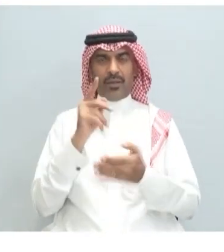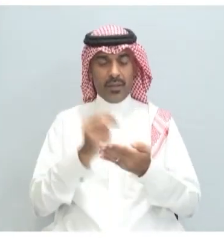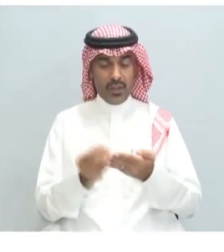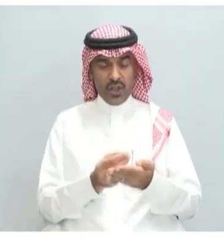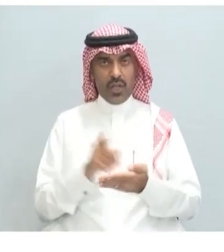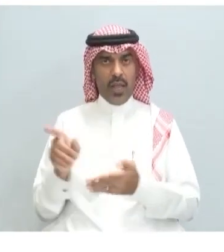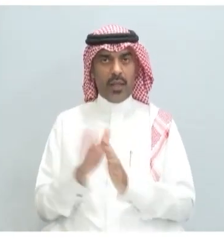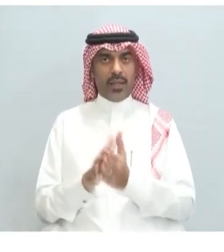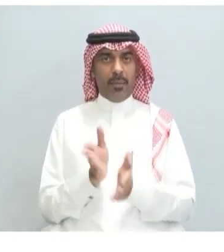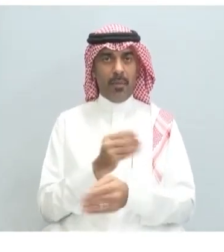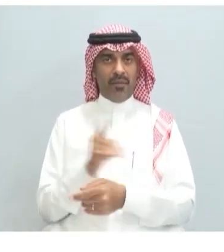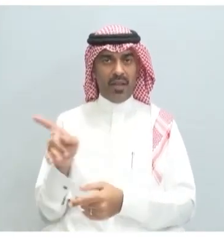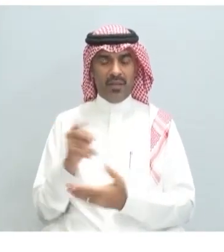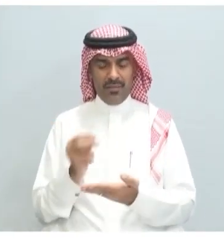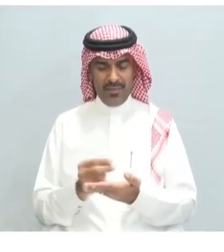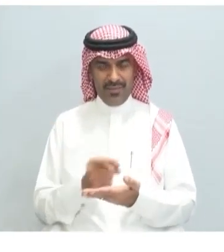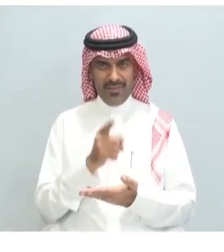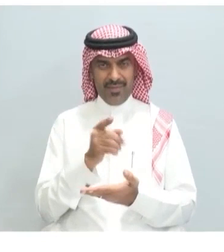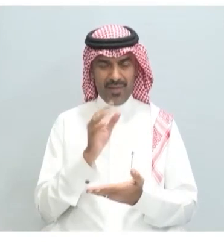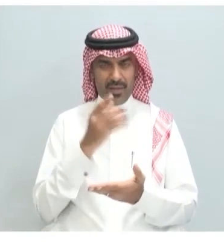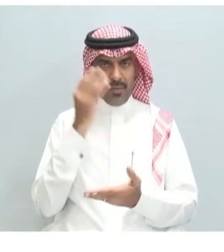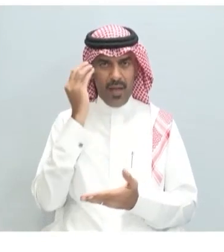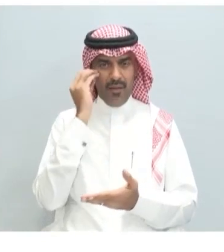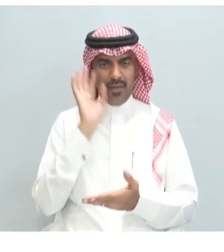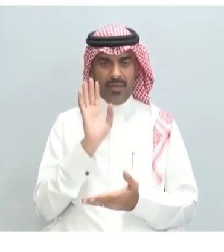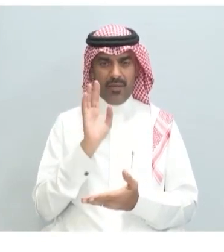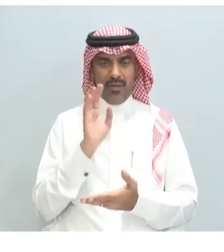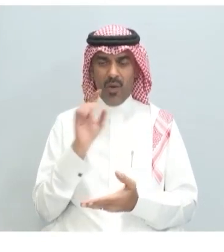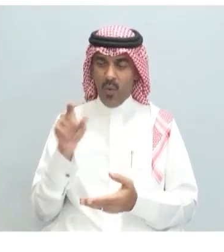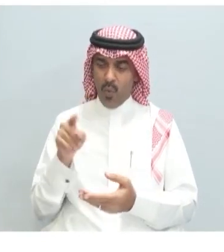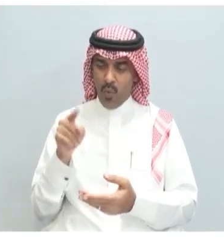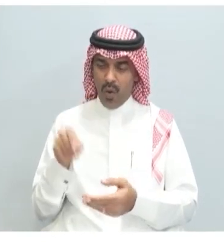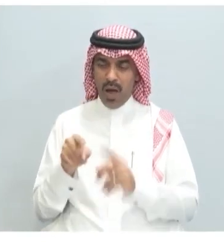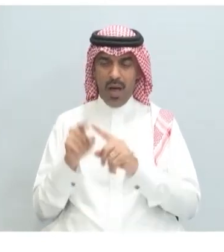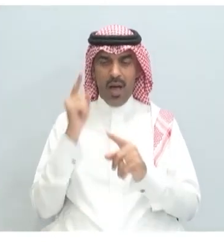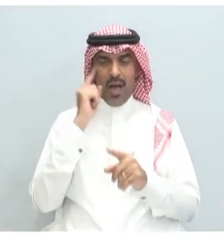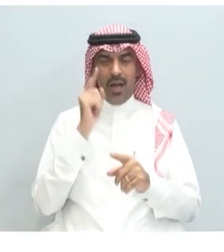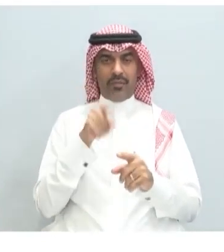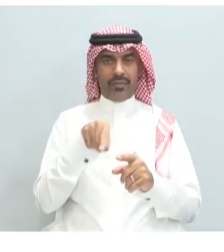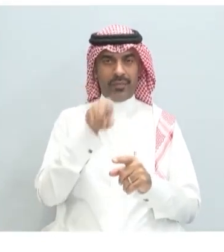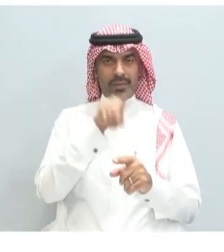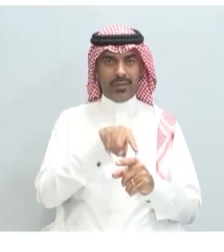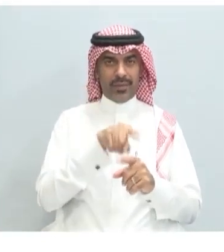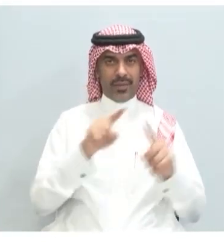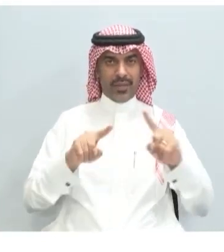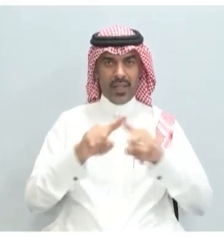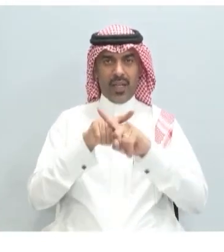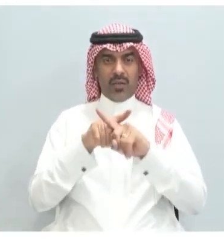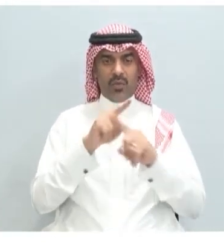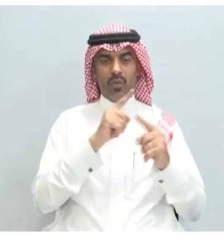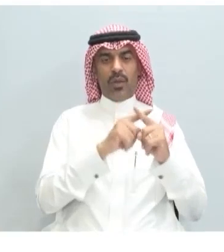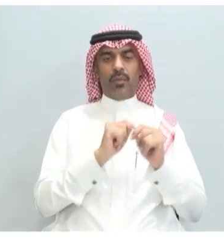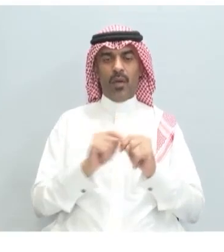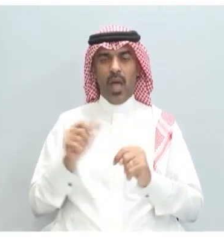لانها ما هي موجوده في الكتاب دائما يكون يعني عندنا علامه الربط هذه لا بد نكون مستحضرين ادوات